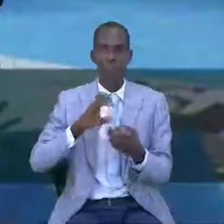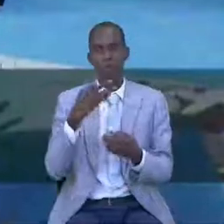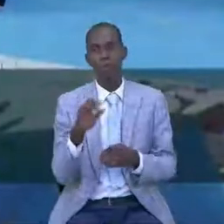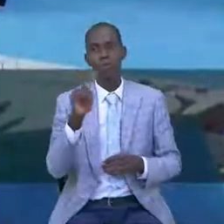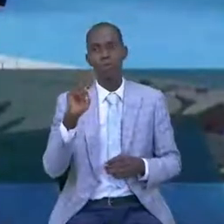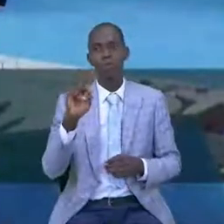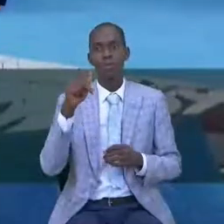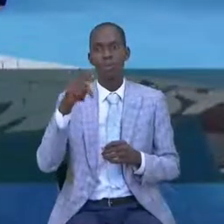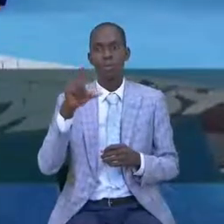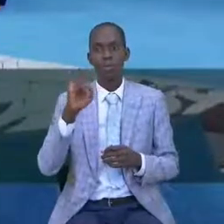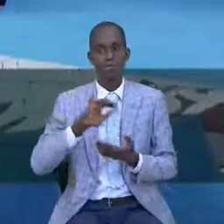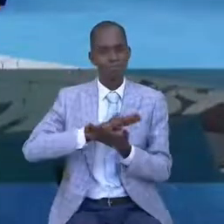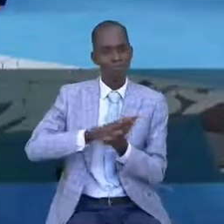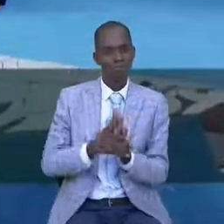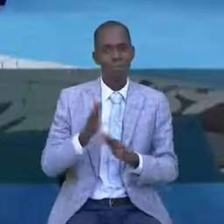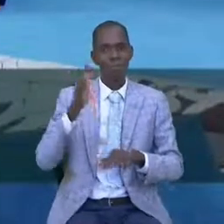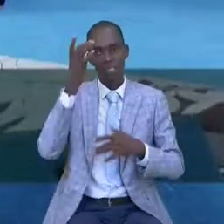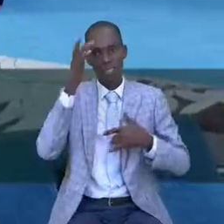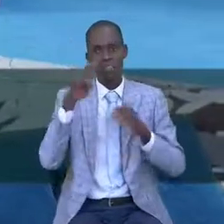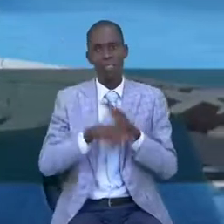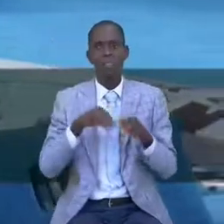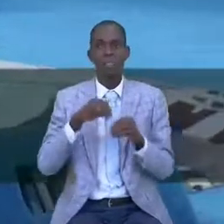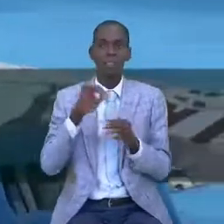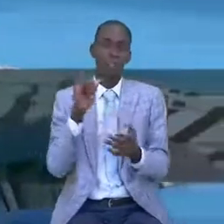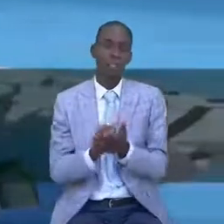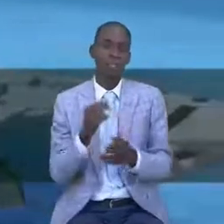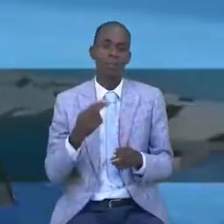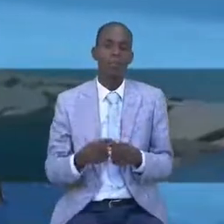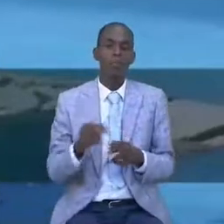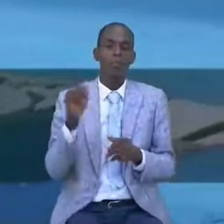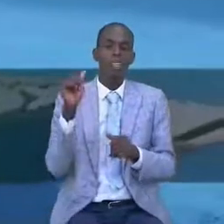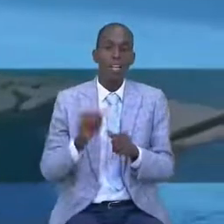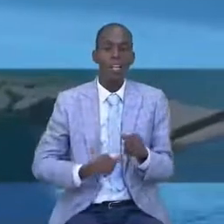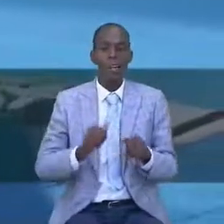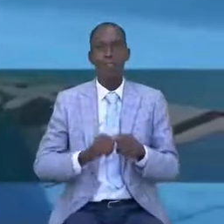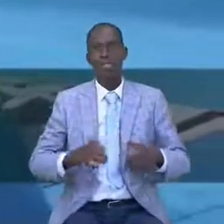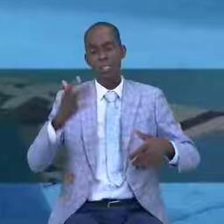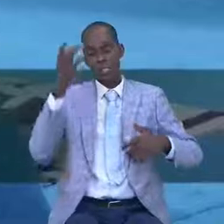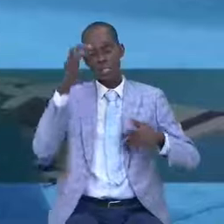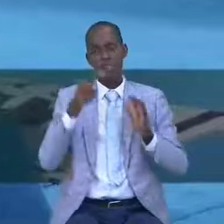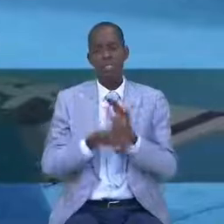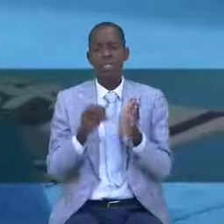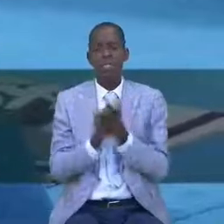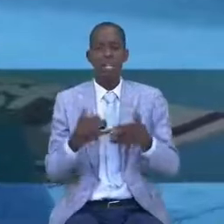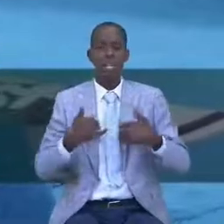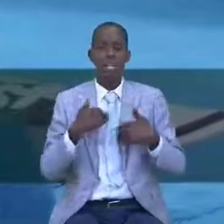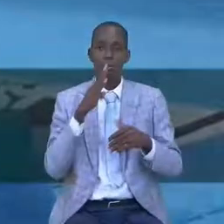pouvoir de piétiner les maladies en ce nom. Toute